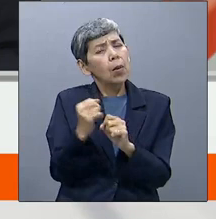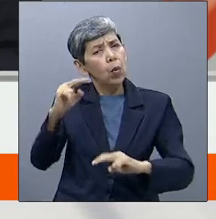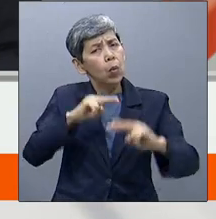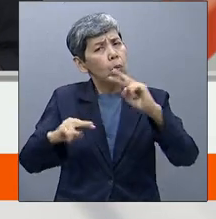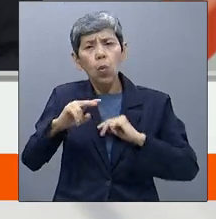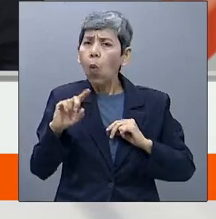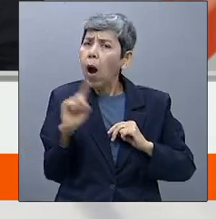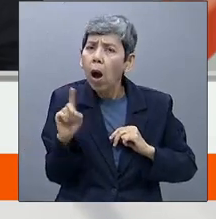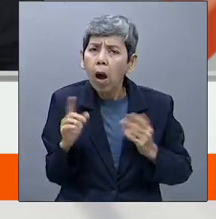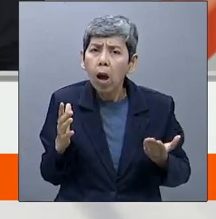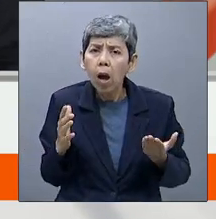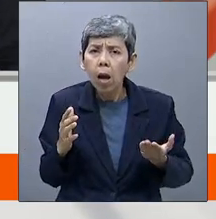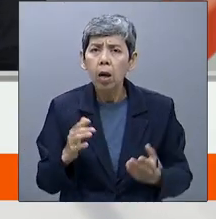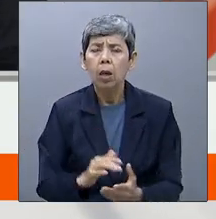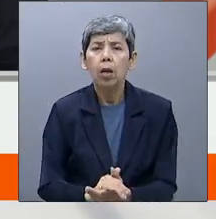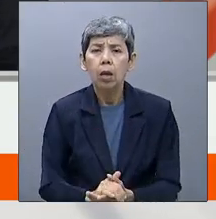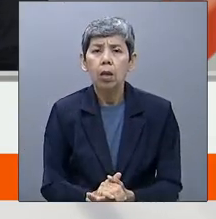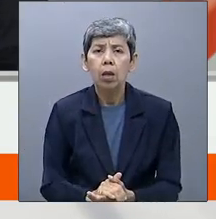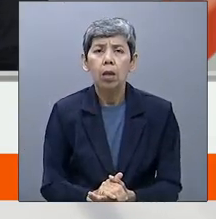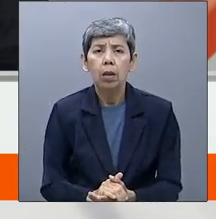รงนี้ยังไงบ้างคะ